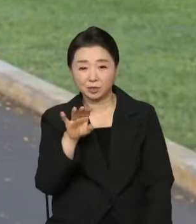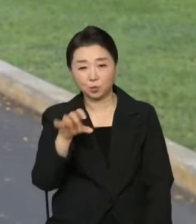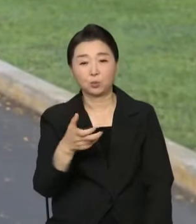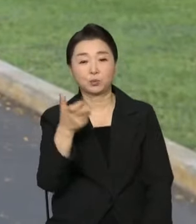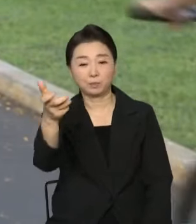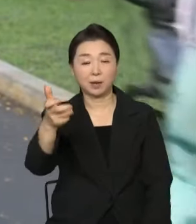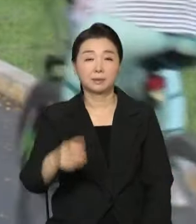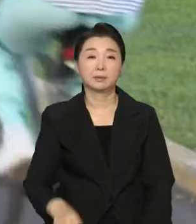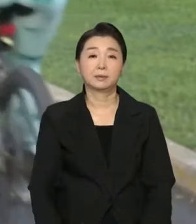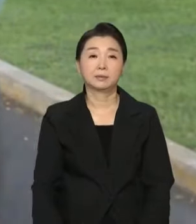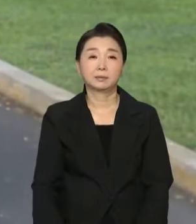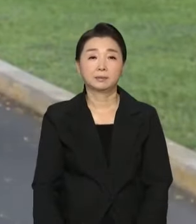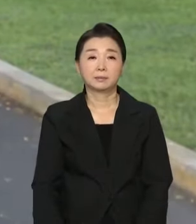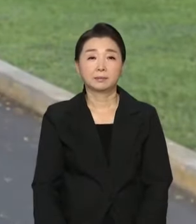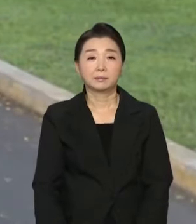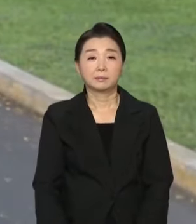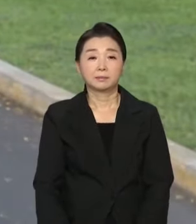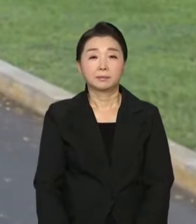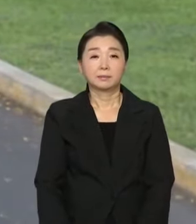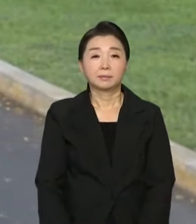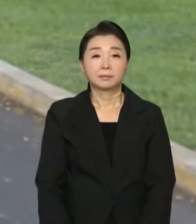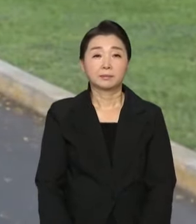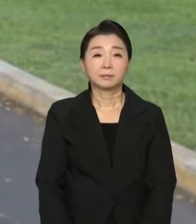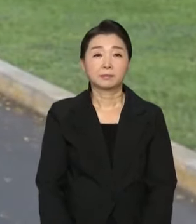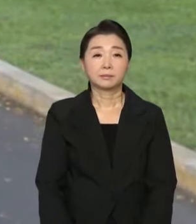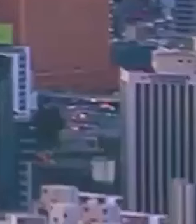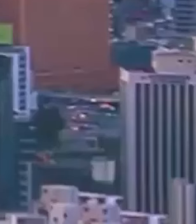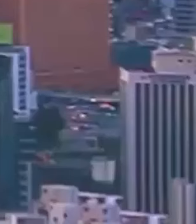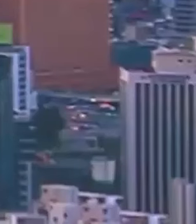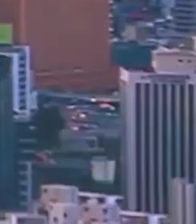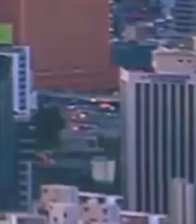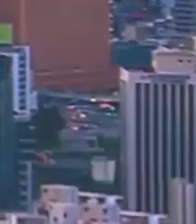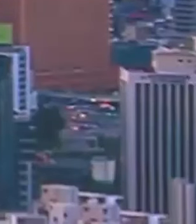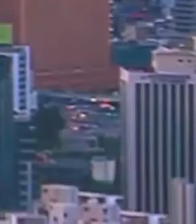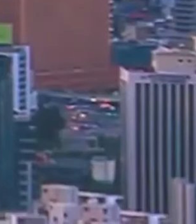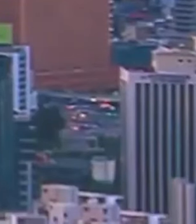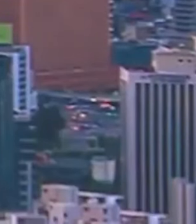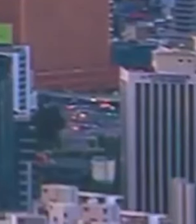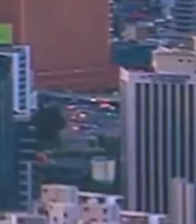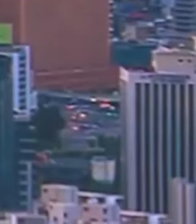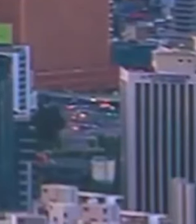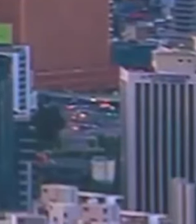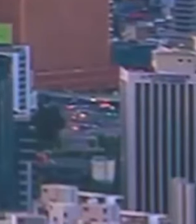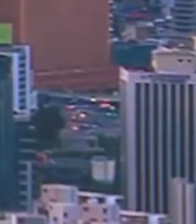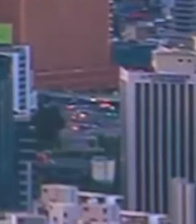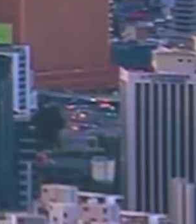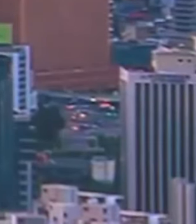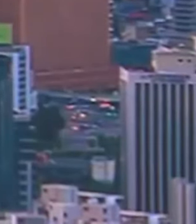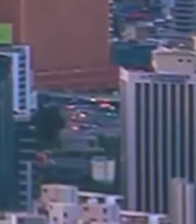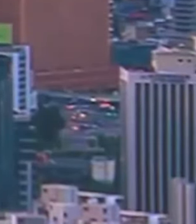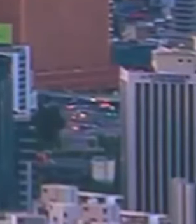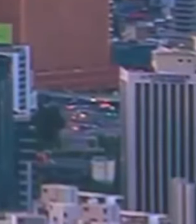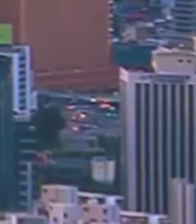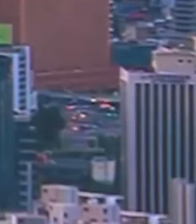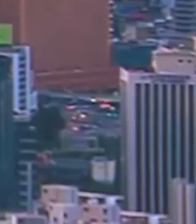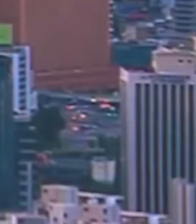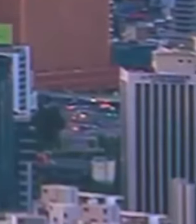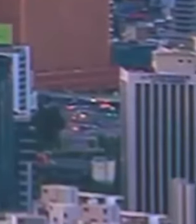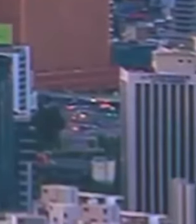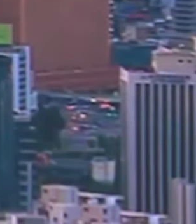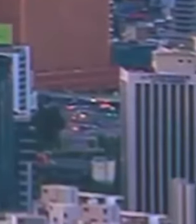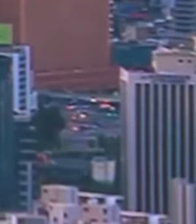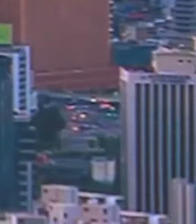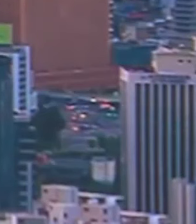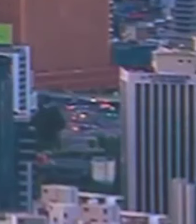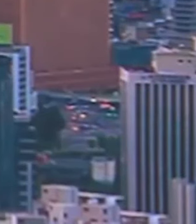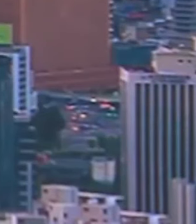이동합니다. 페루 리마에서 JTBC 김태영입니다. 아침엔 앵커 정재우입니다. 지금 이 기사 가장 먼저 매일